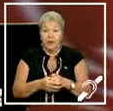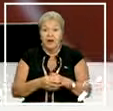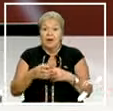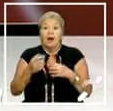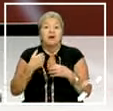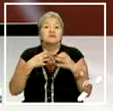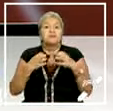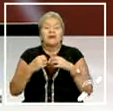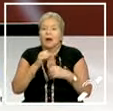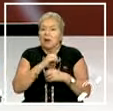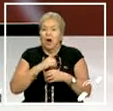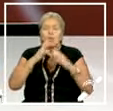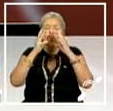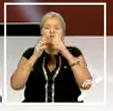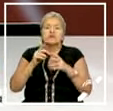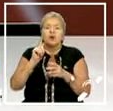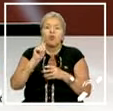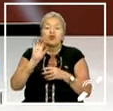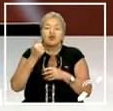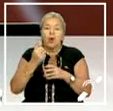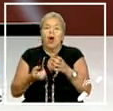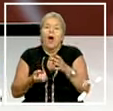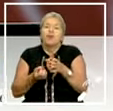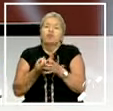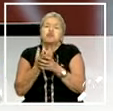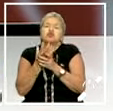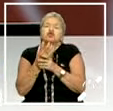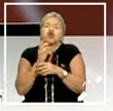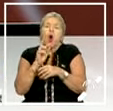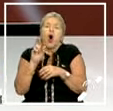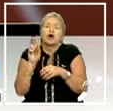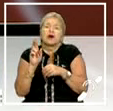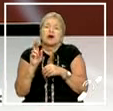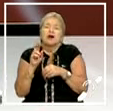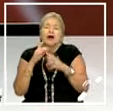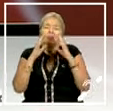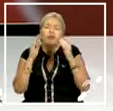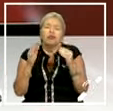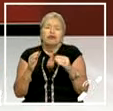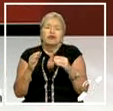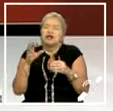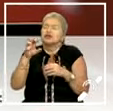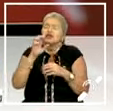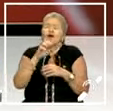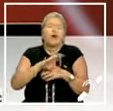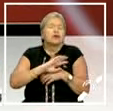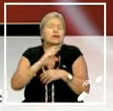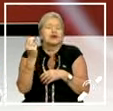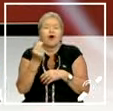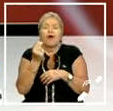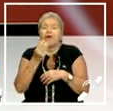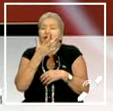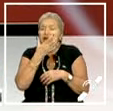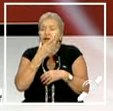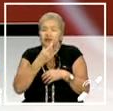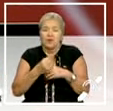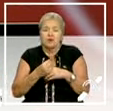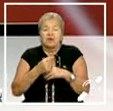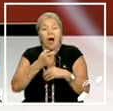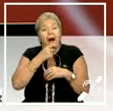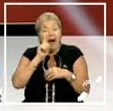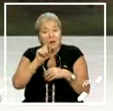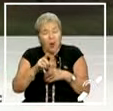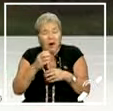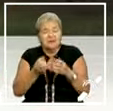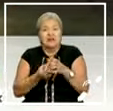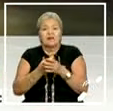Spectacol unic în Munții Bucegi a înflorit bujorul muntelui, astfel că porțiuni întregi sunt acum colorate. Fenomenul are loc în fiecare an, în